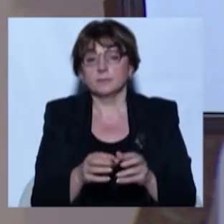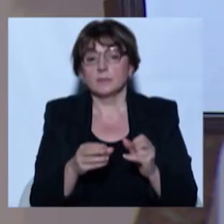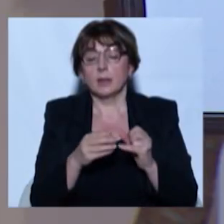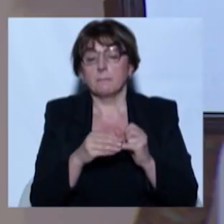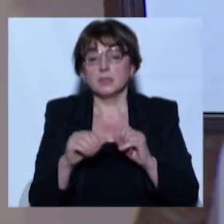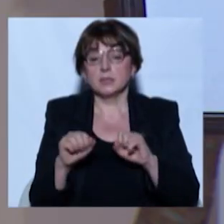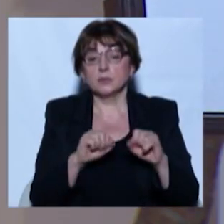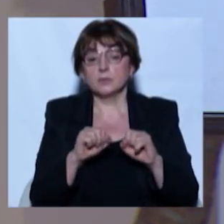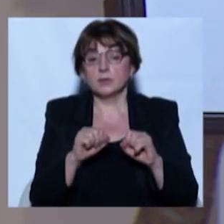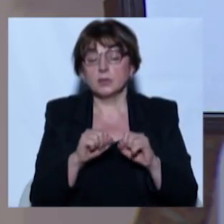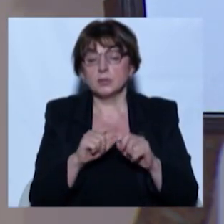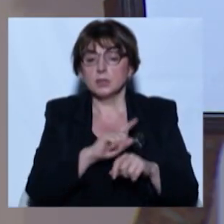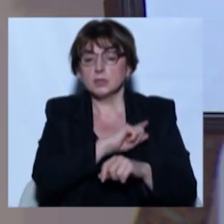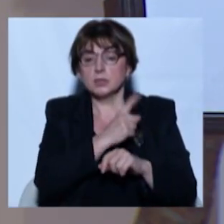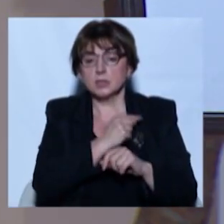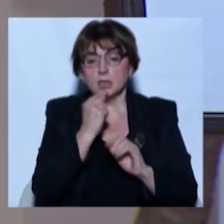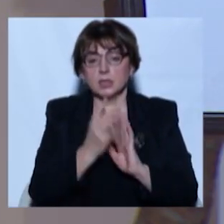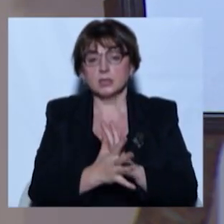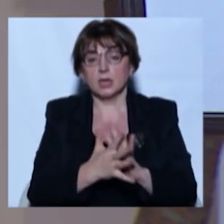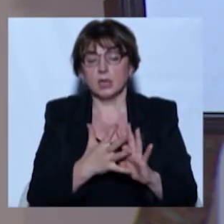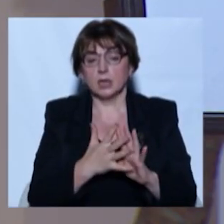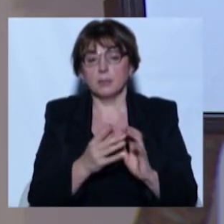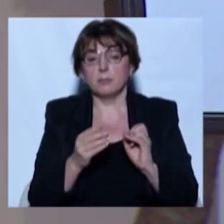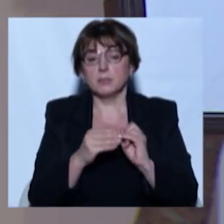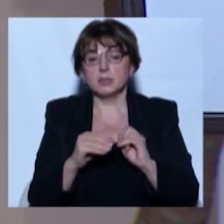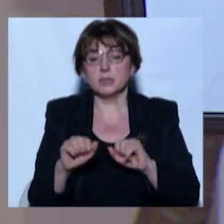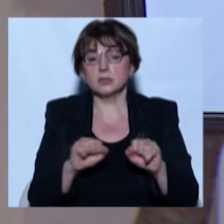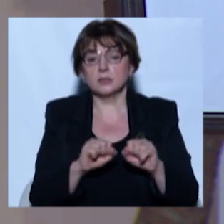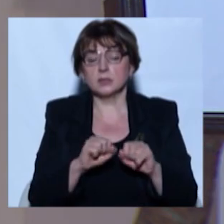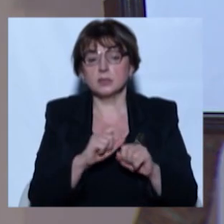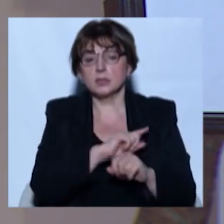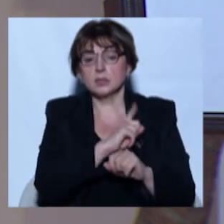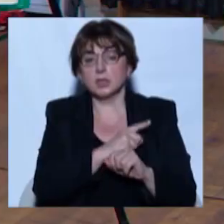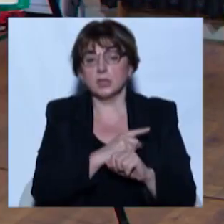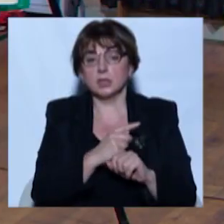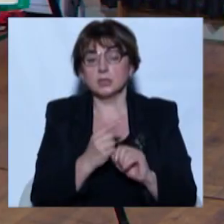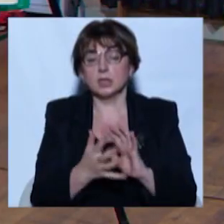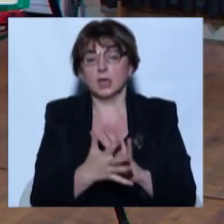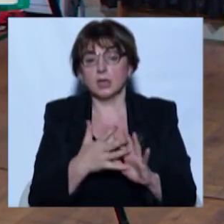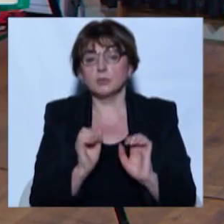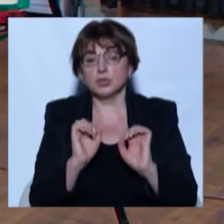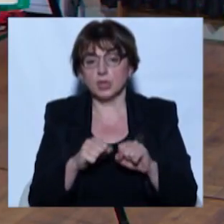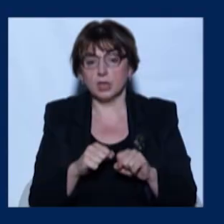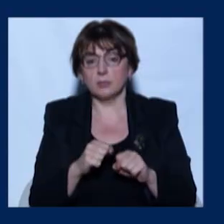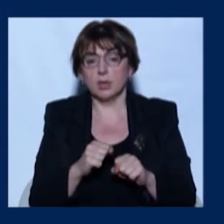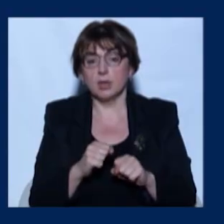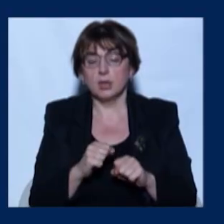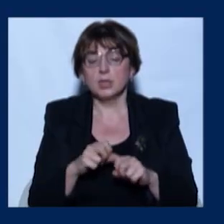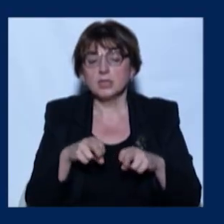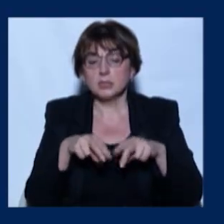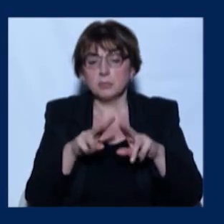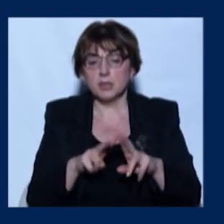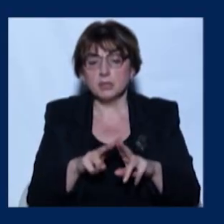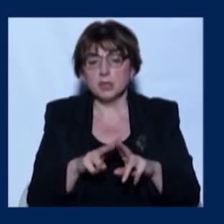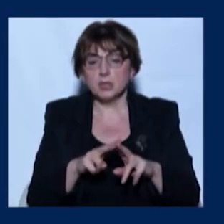მიწისძვრის სიძლიერის დადგენა. მიწისძვრის სიძლიერე შეიძლება დავადგინოთ ეგრეთ